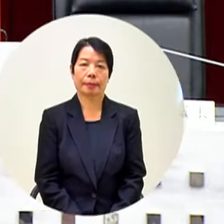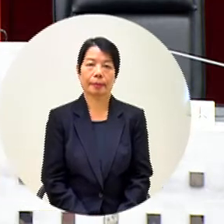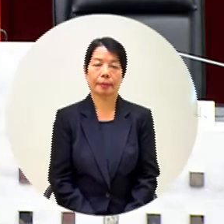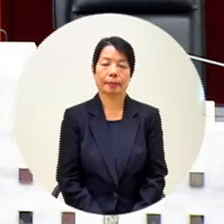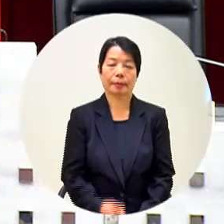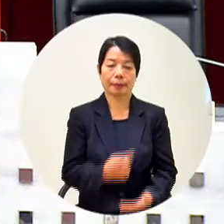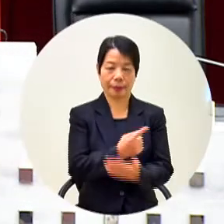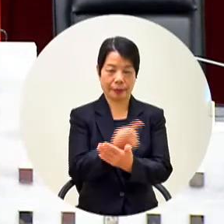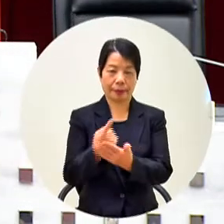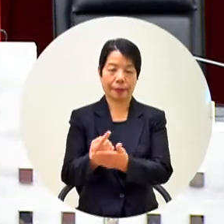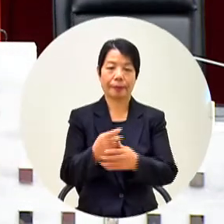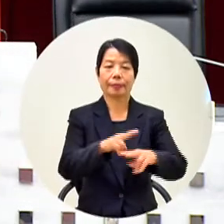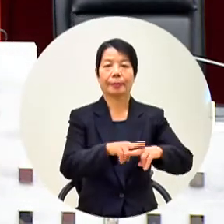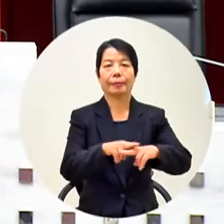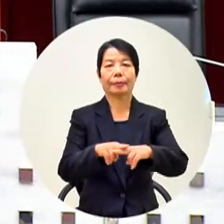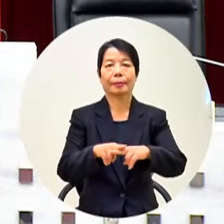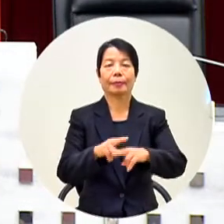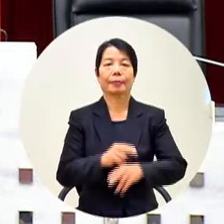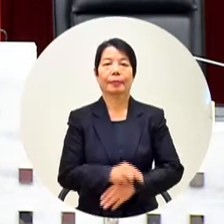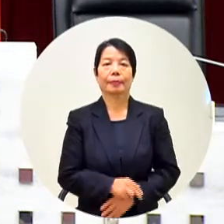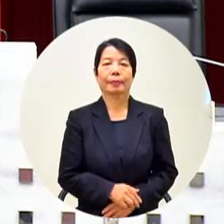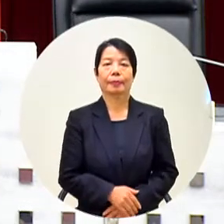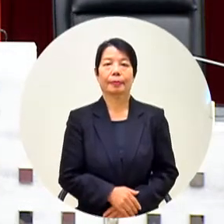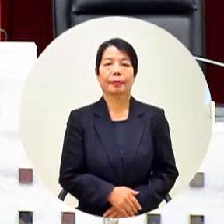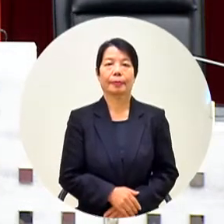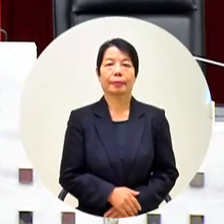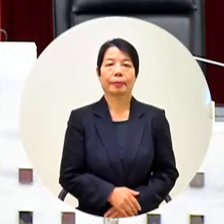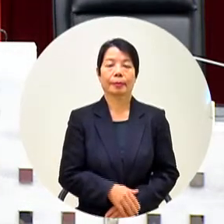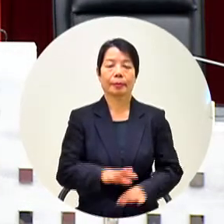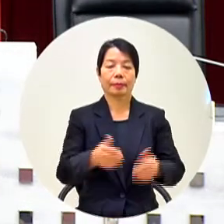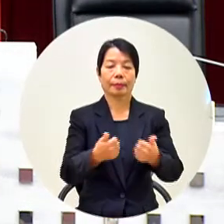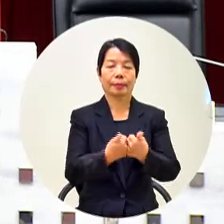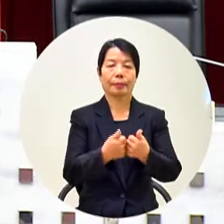各位同仁请就坐，我们开会。